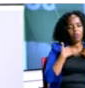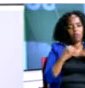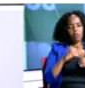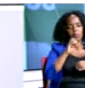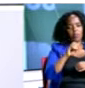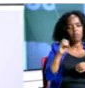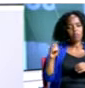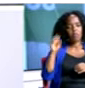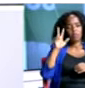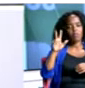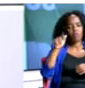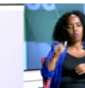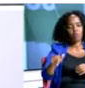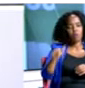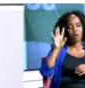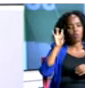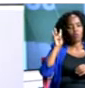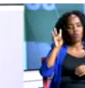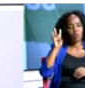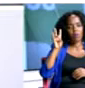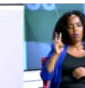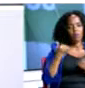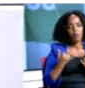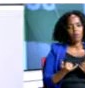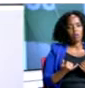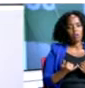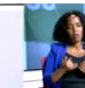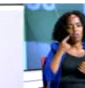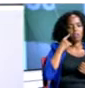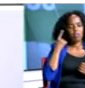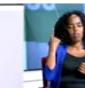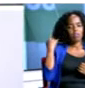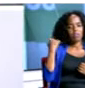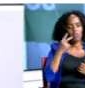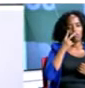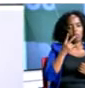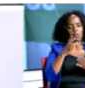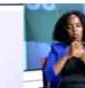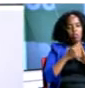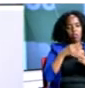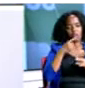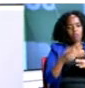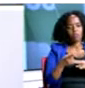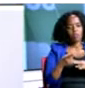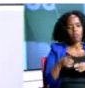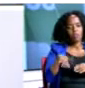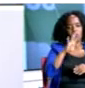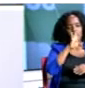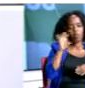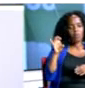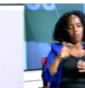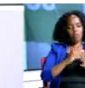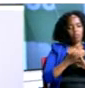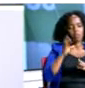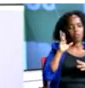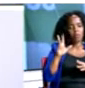persentii 3.7 kan agaa kaleessattan ilaalaa ture mortaalitii reet jechuudha. Nam dhibbaa keessaa nam 3